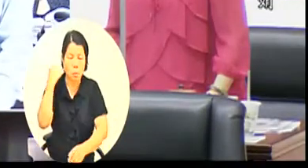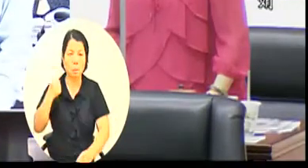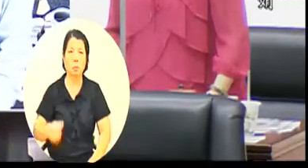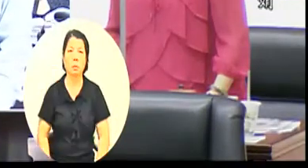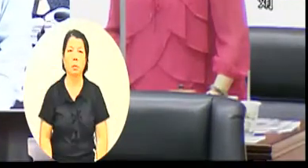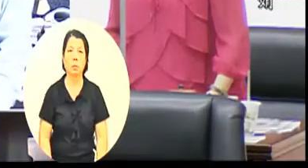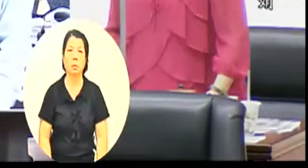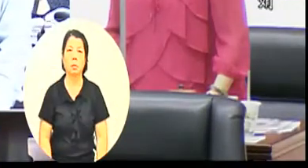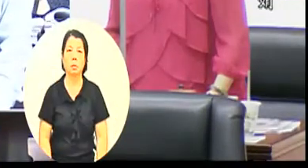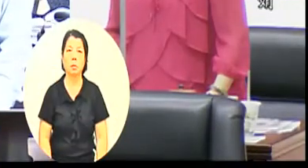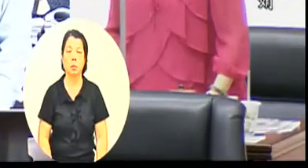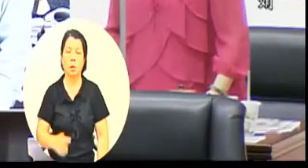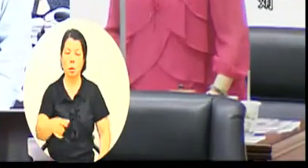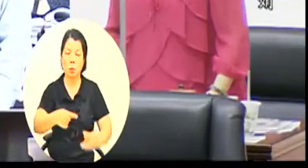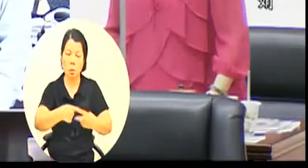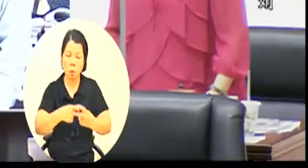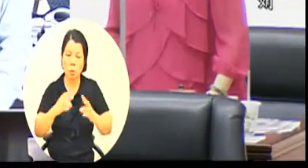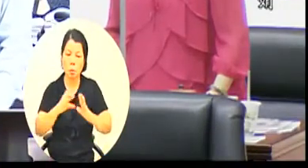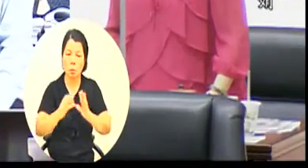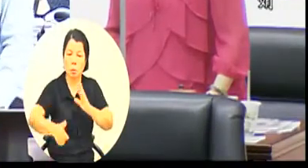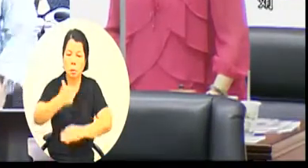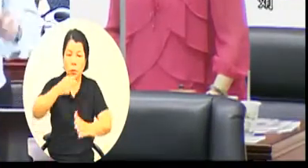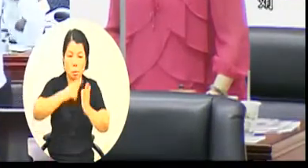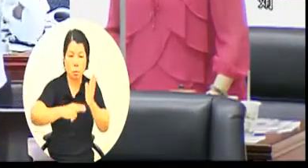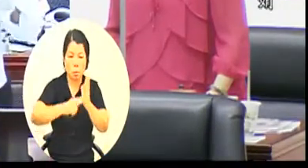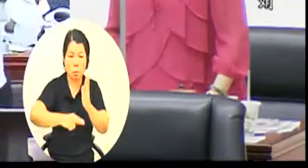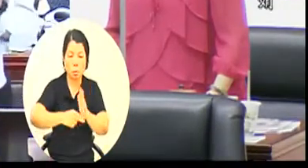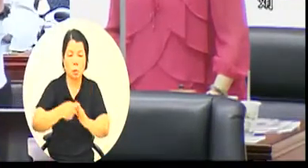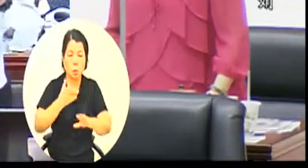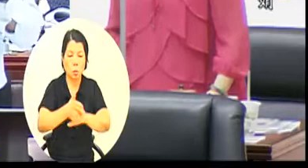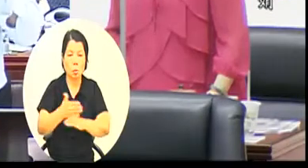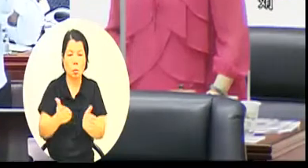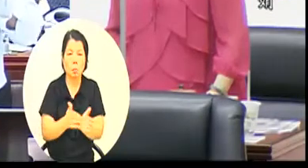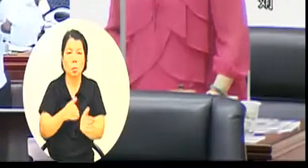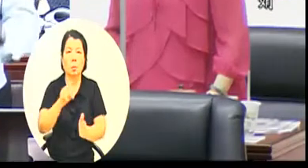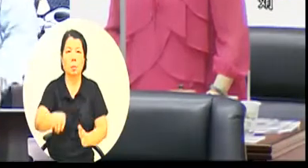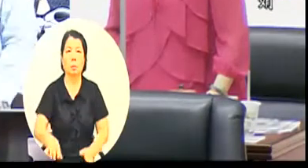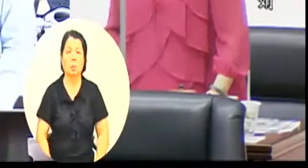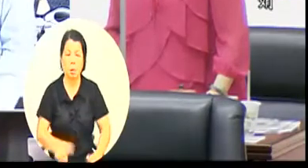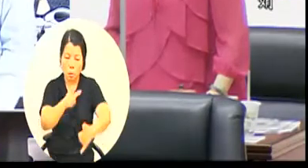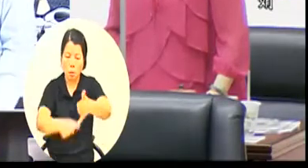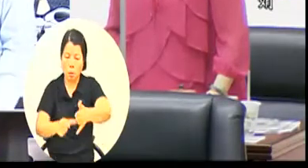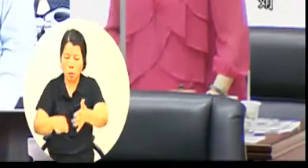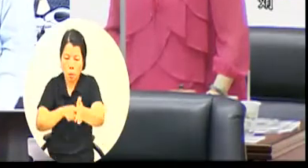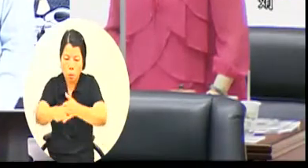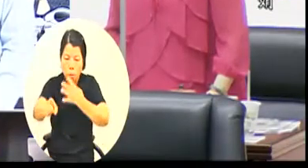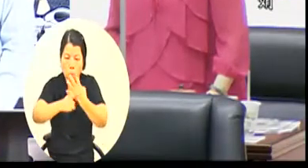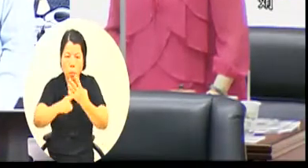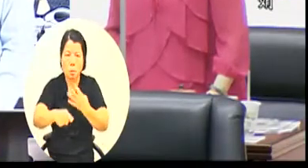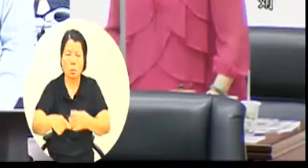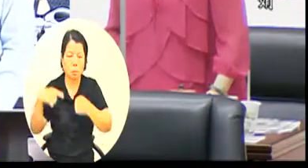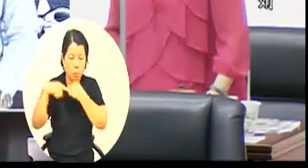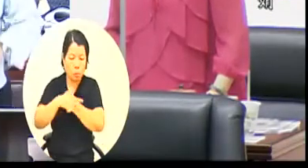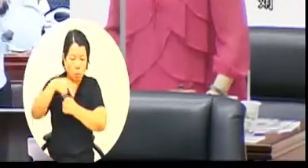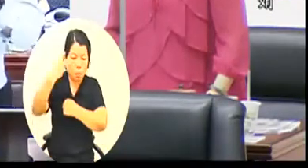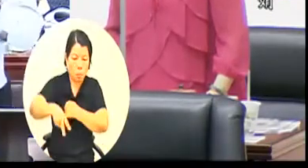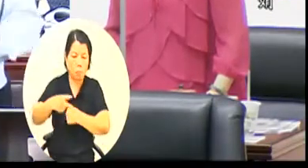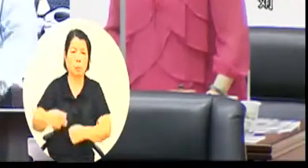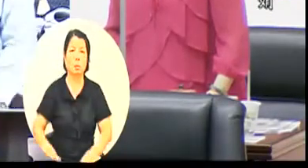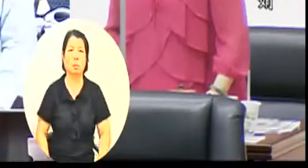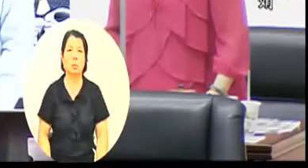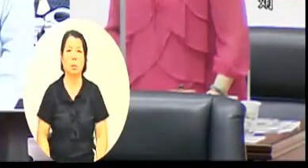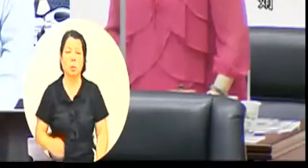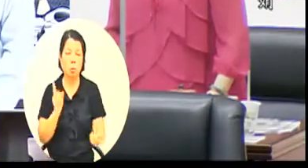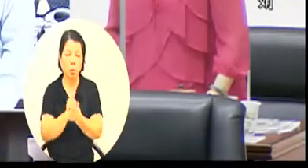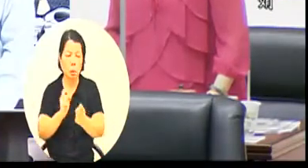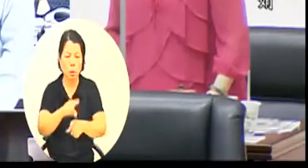上李义德局长也说明了，我们很愿意在这个案子上有一个比较专业性的来研究，对它各种